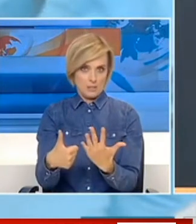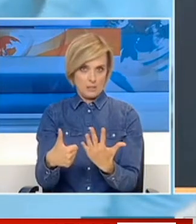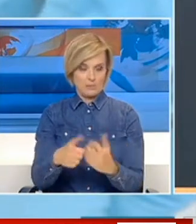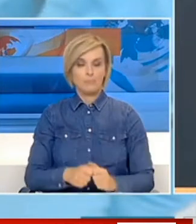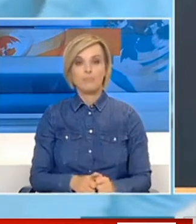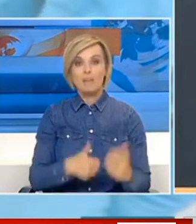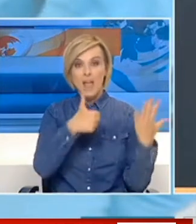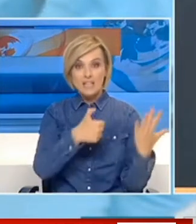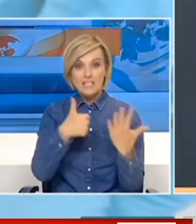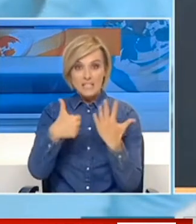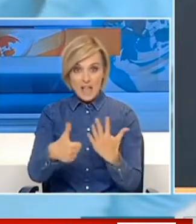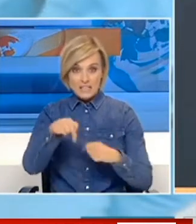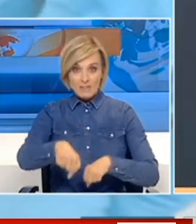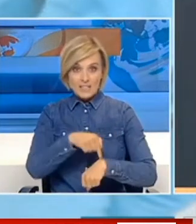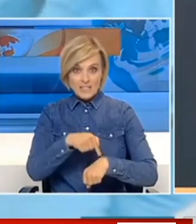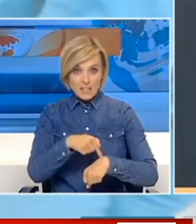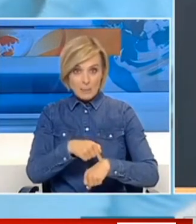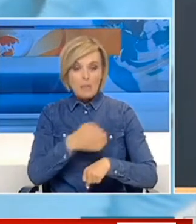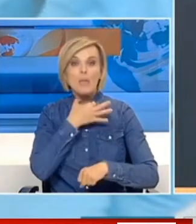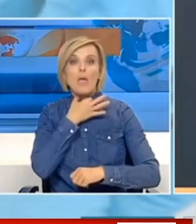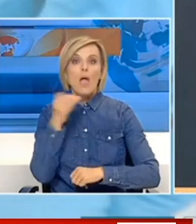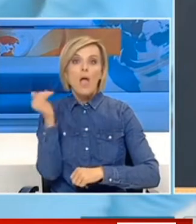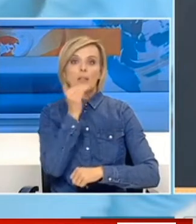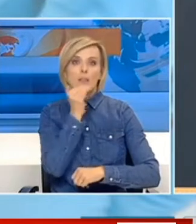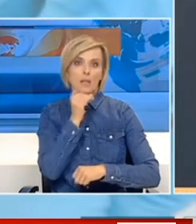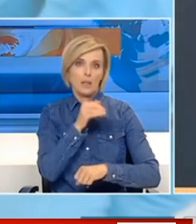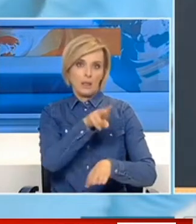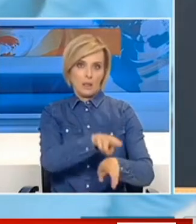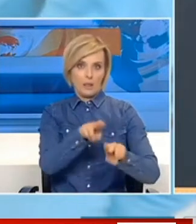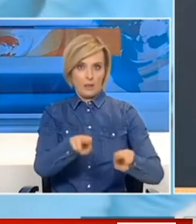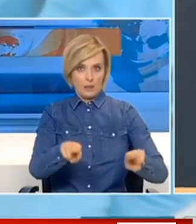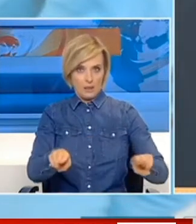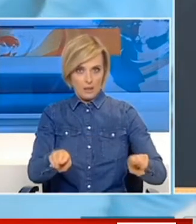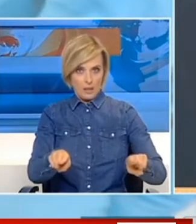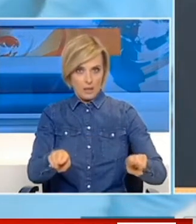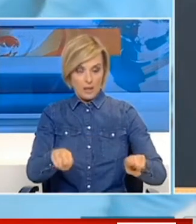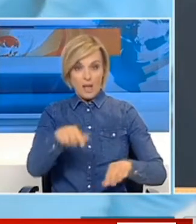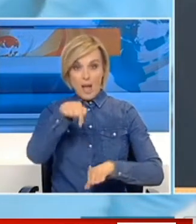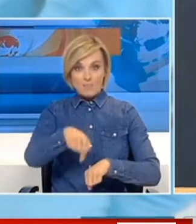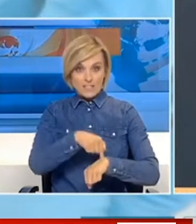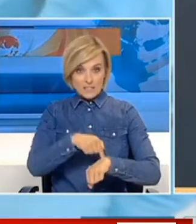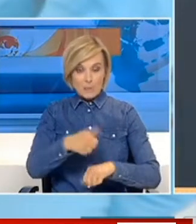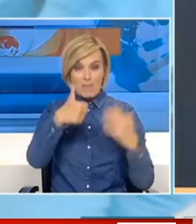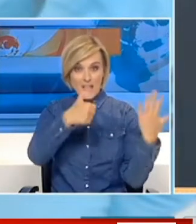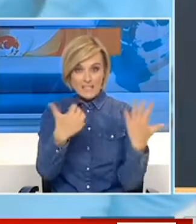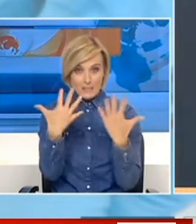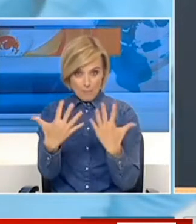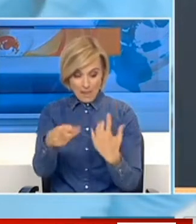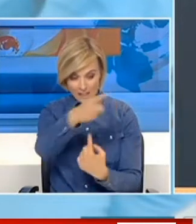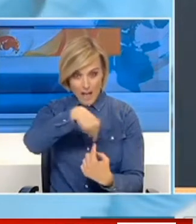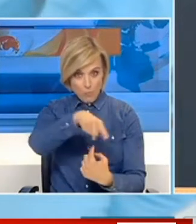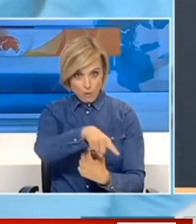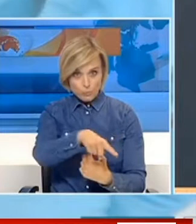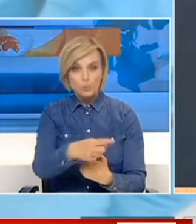66 συμπολίτες μας νοσηλεύονται σε ΜΕΘ. Από αυτούς, 65 είναι αυτή τη στιγμή διασωληνωμένοι.